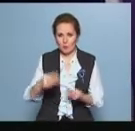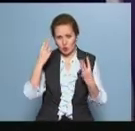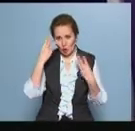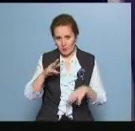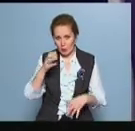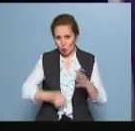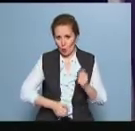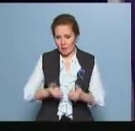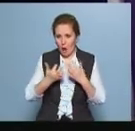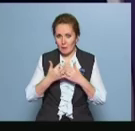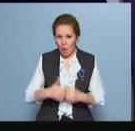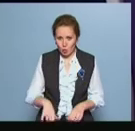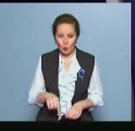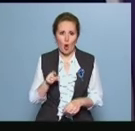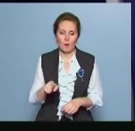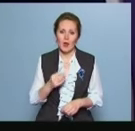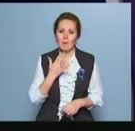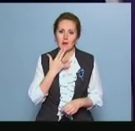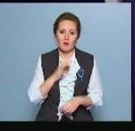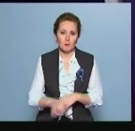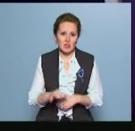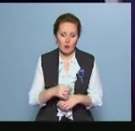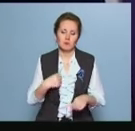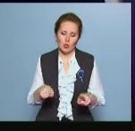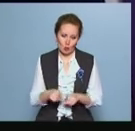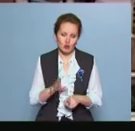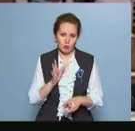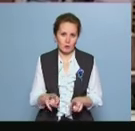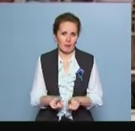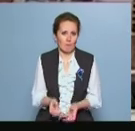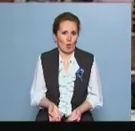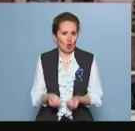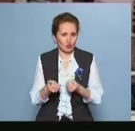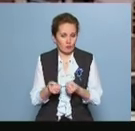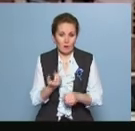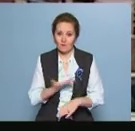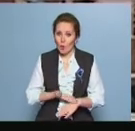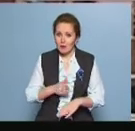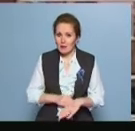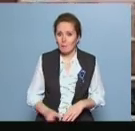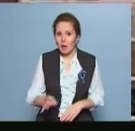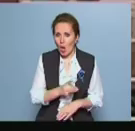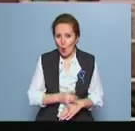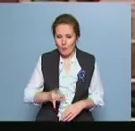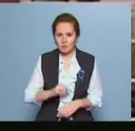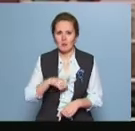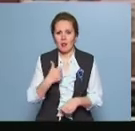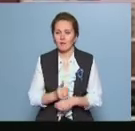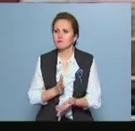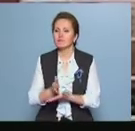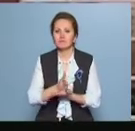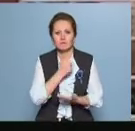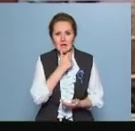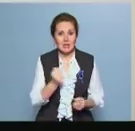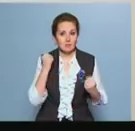доильную аппаратуру, но она импортного производства, мы тоже такие будем поддерживать. Здесь же, в Воткинском районе, глава республики посетил спорткомплекс в